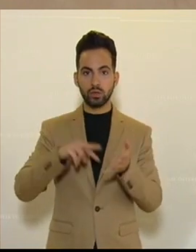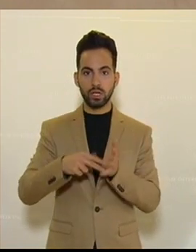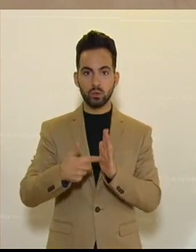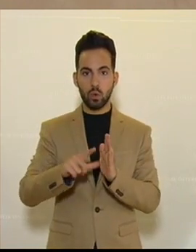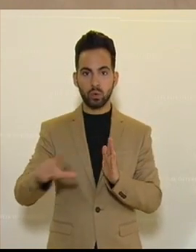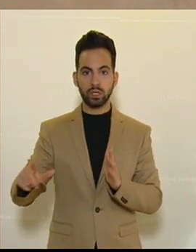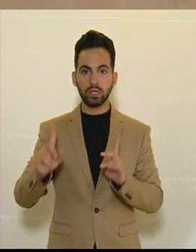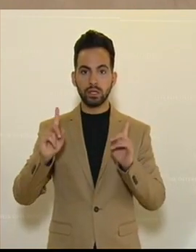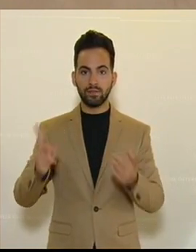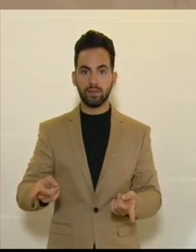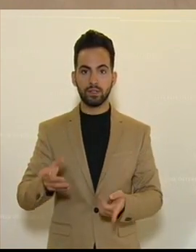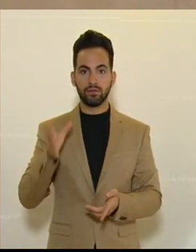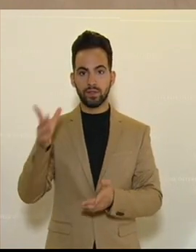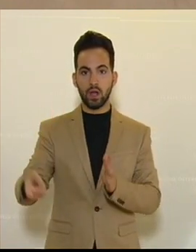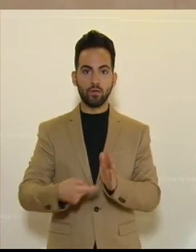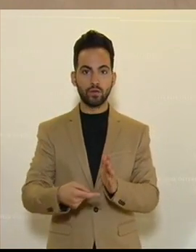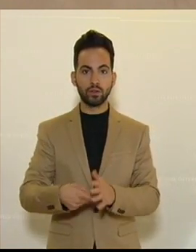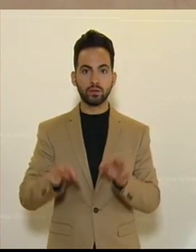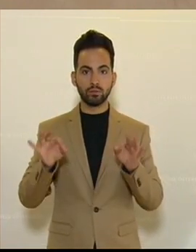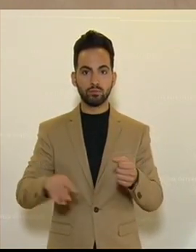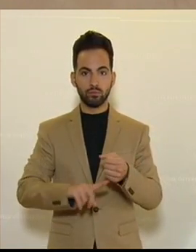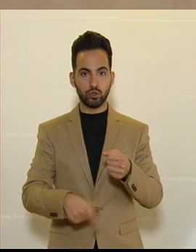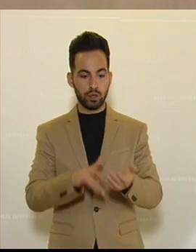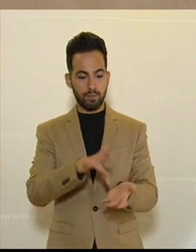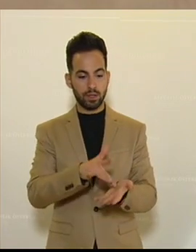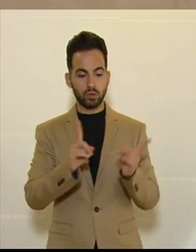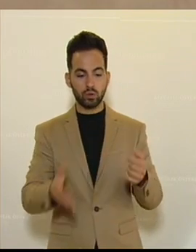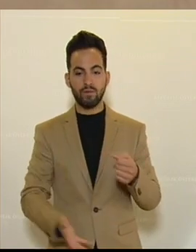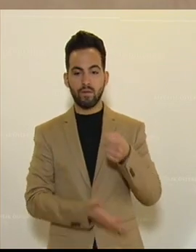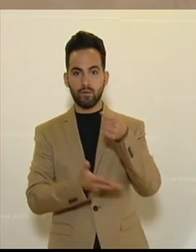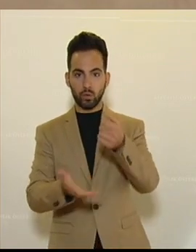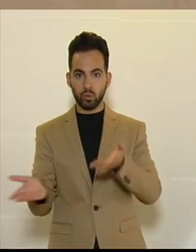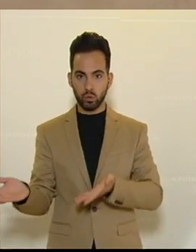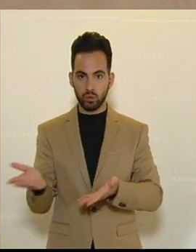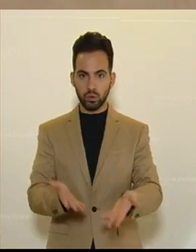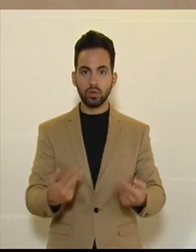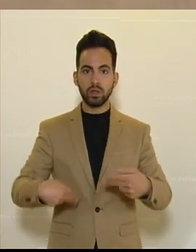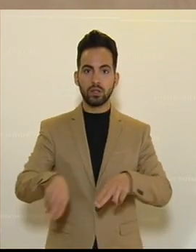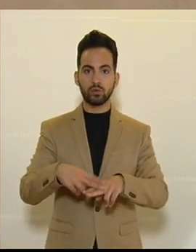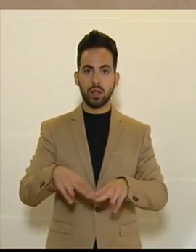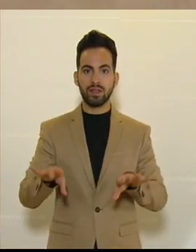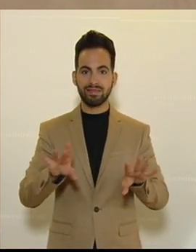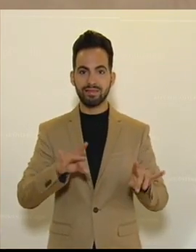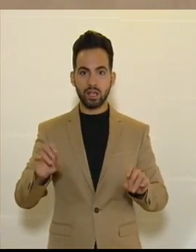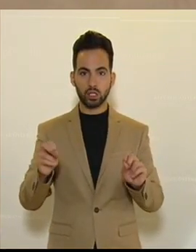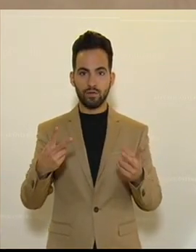Technologie werden aufgefordert, die notwendigen budgetären Mittel zur Verfügung zu stellen und eine nationale